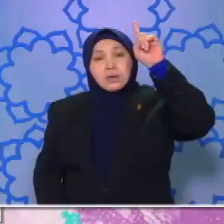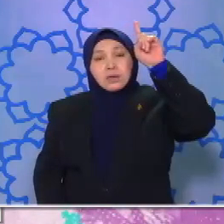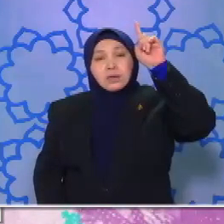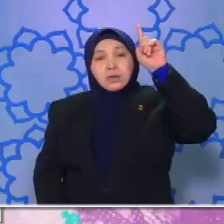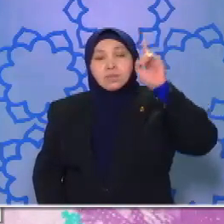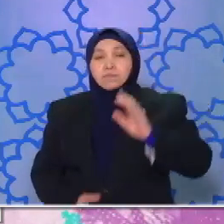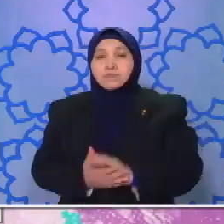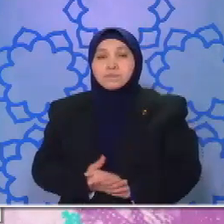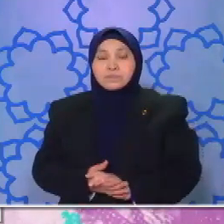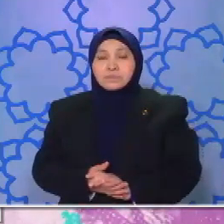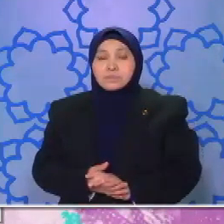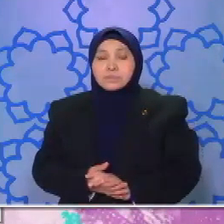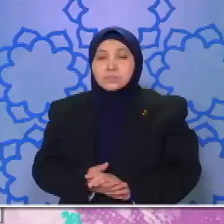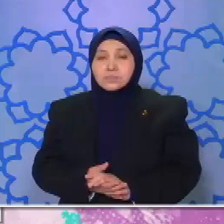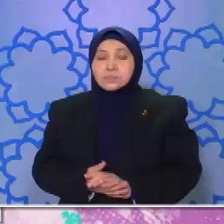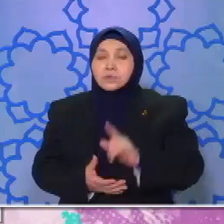الرحيم